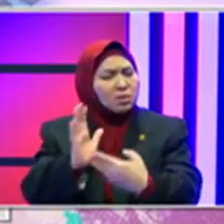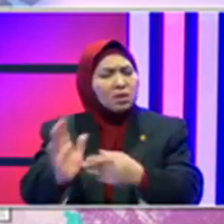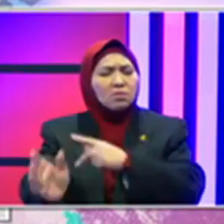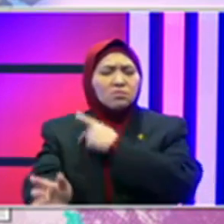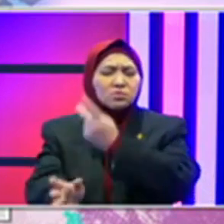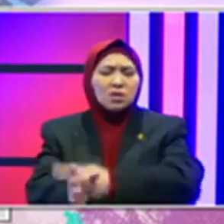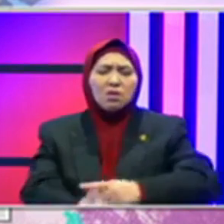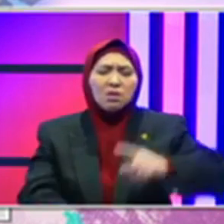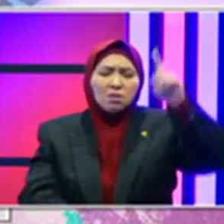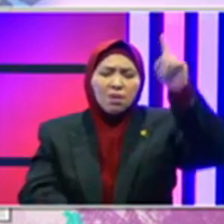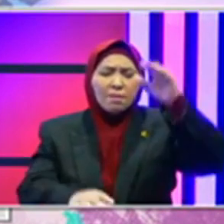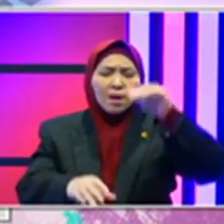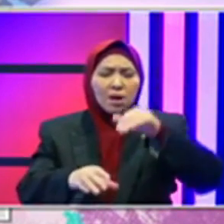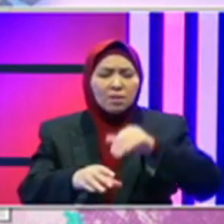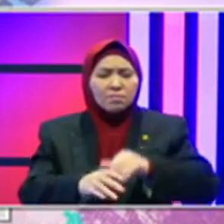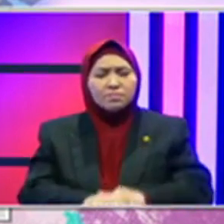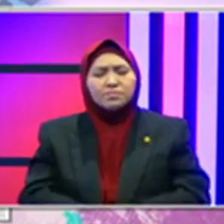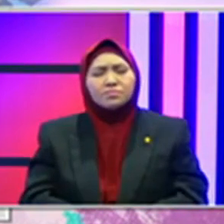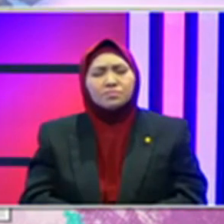فكذب وأبى